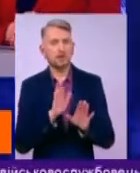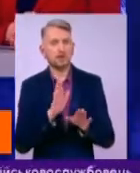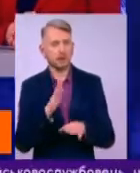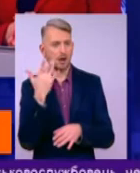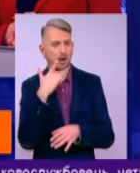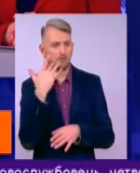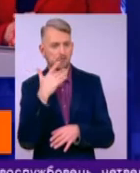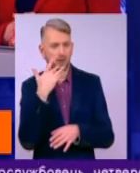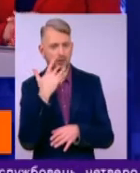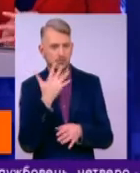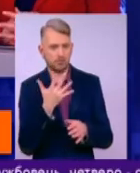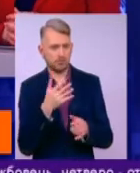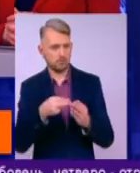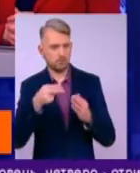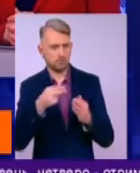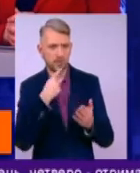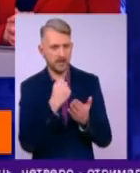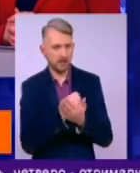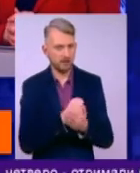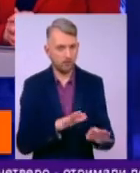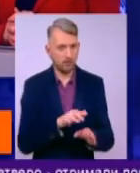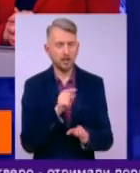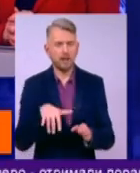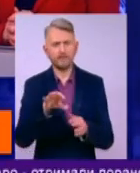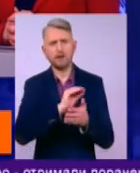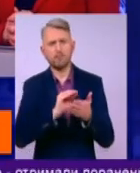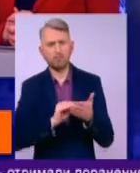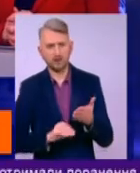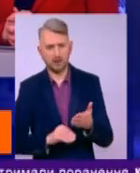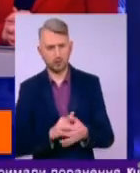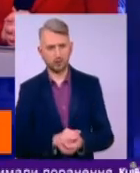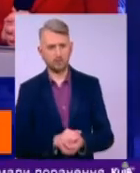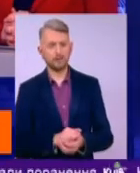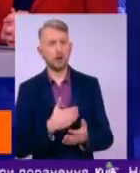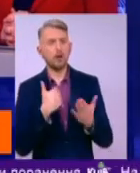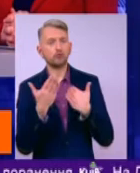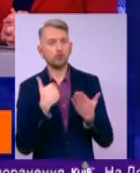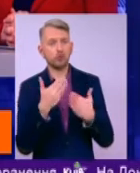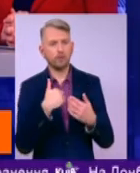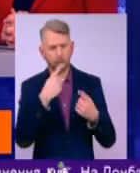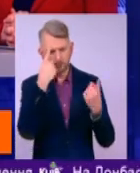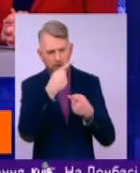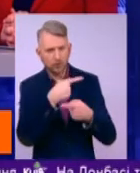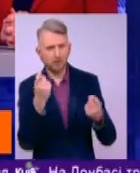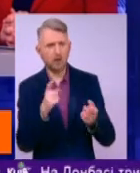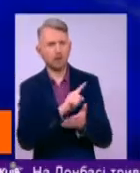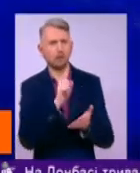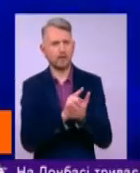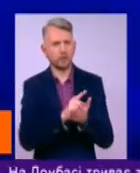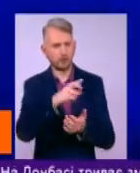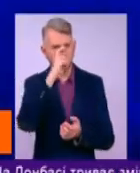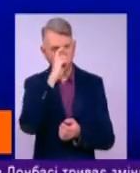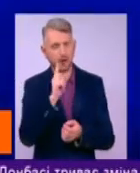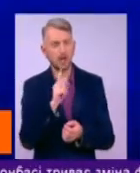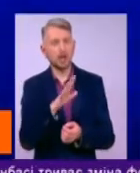Штати не приєдналися до неї. Тобто, там все це прописано стосовно декларування обов'язку держави.